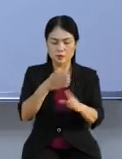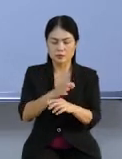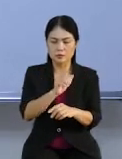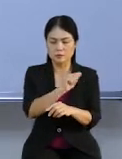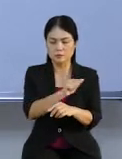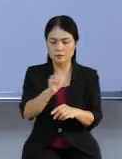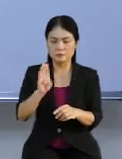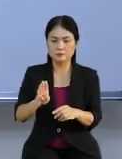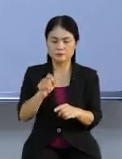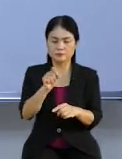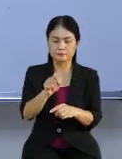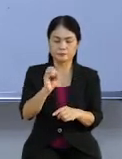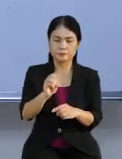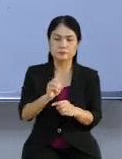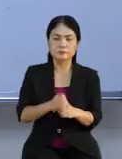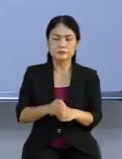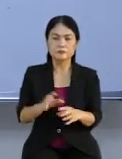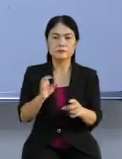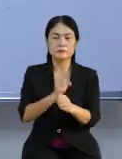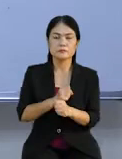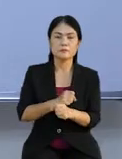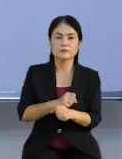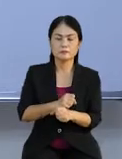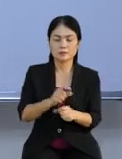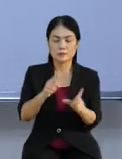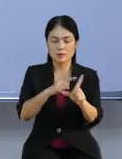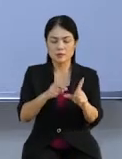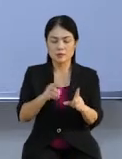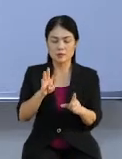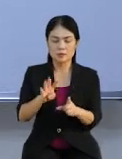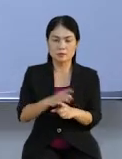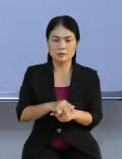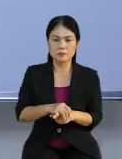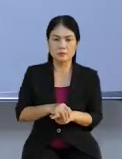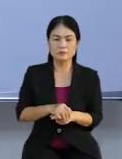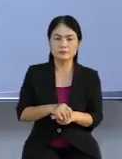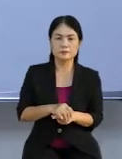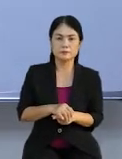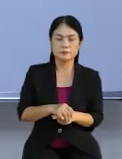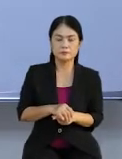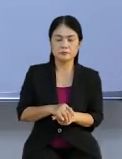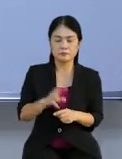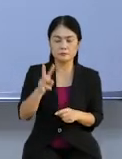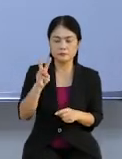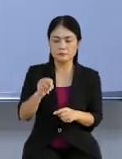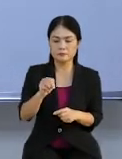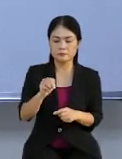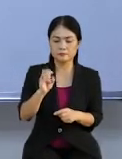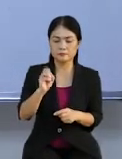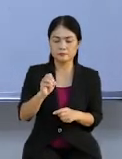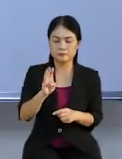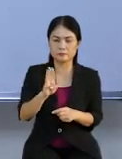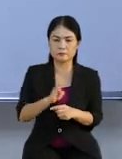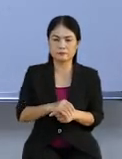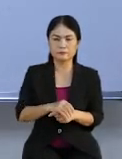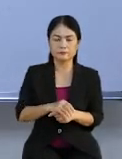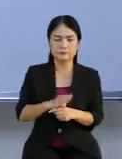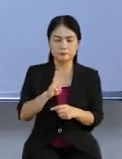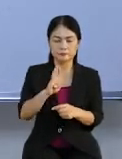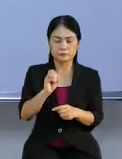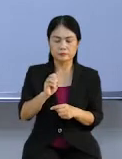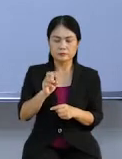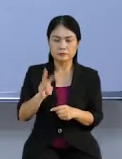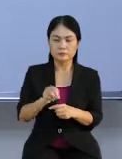B trong chùm nội ố dương ban mum chùm nụn buồn cứ mum và M O B mum B O